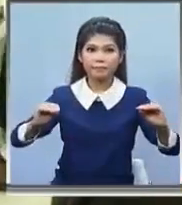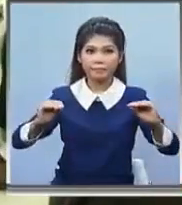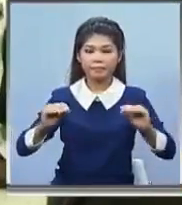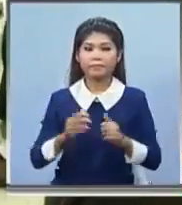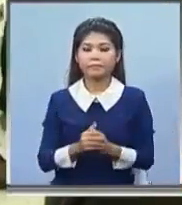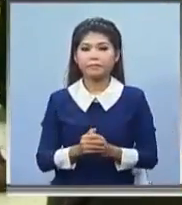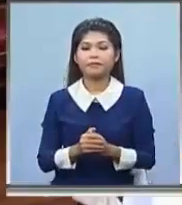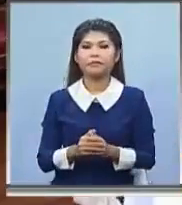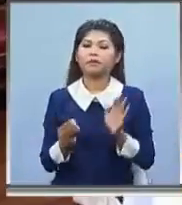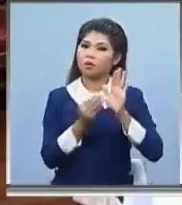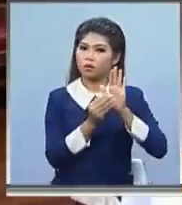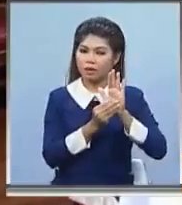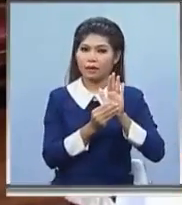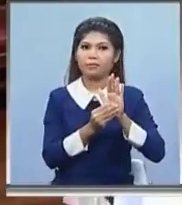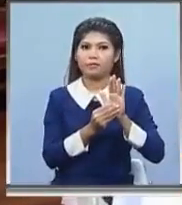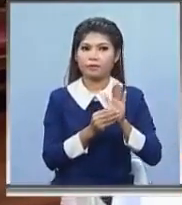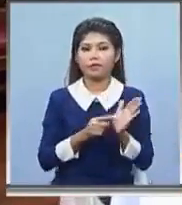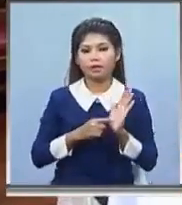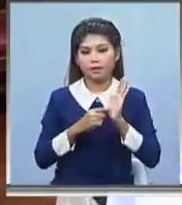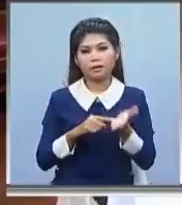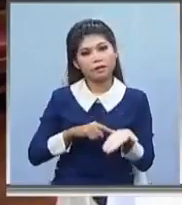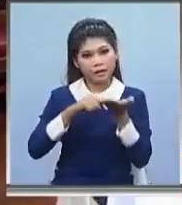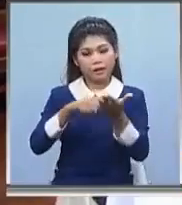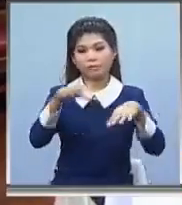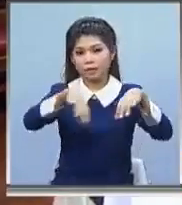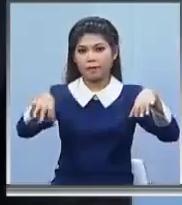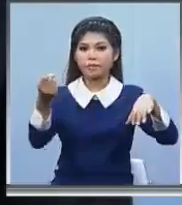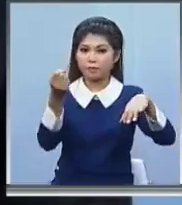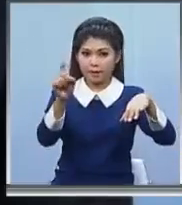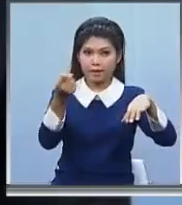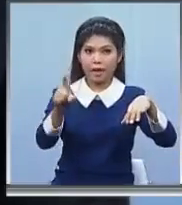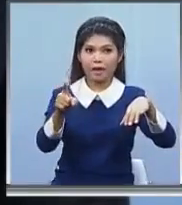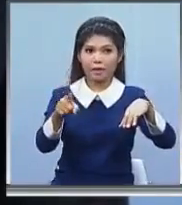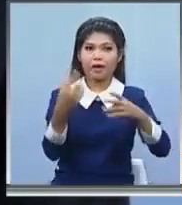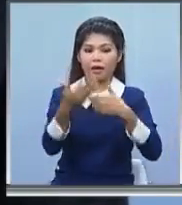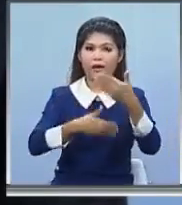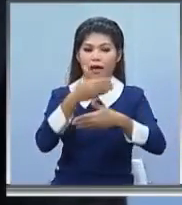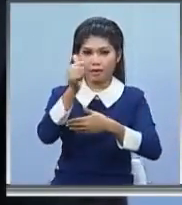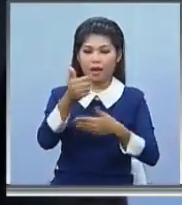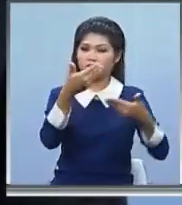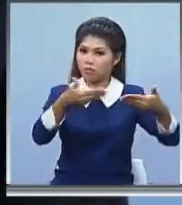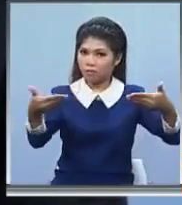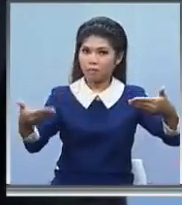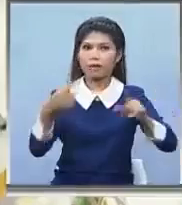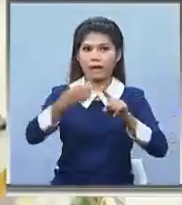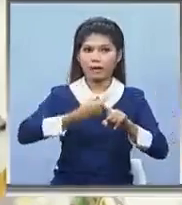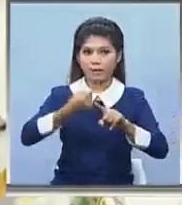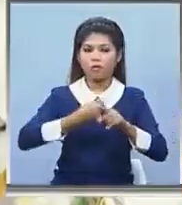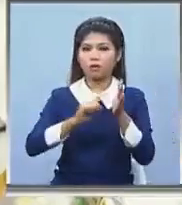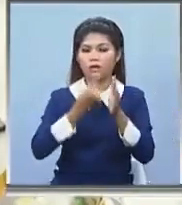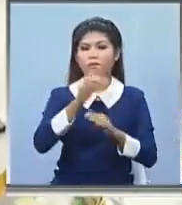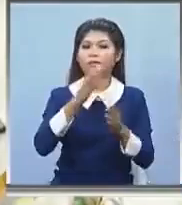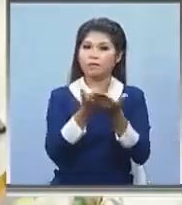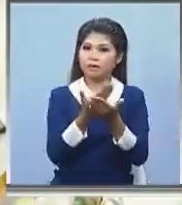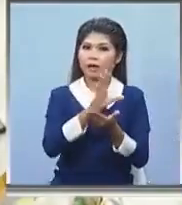แม้ว่ากทม.จะเสนอสถานที่ค้าขายแห่งใหม่11แห่งให้กระจายขายได้กว่าหมื่นแผงแล้วก็มีค่าเช่าแผงเริ่มต้นตั้งแต่50บาท